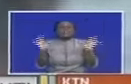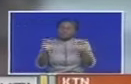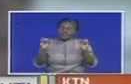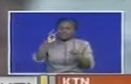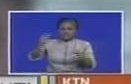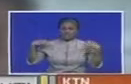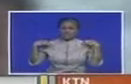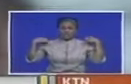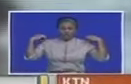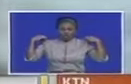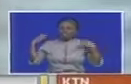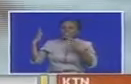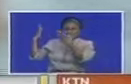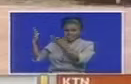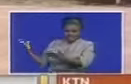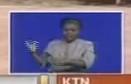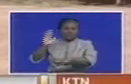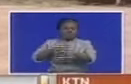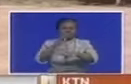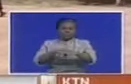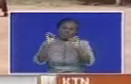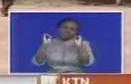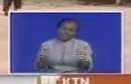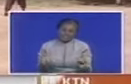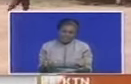mavazi yanayosemekana hayastiri.